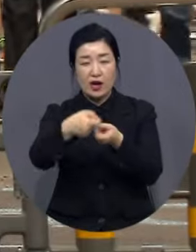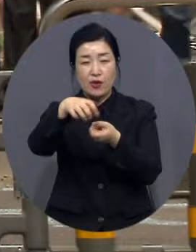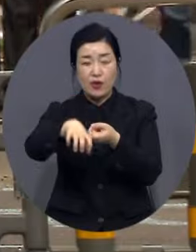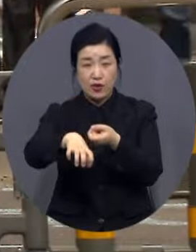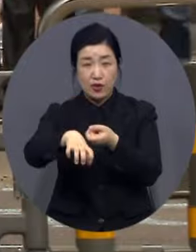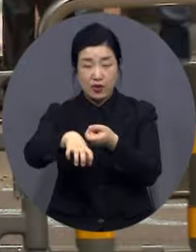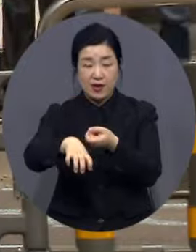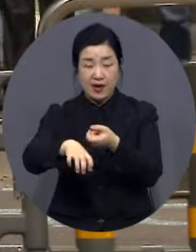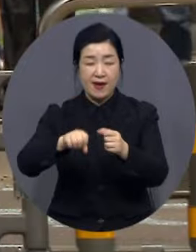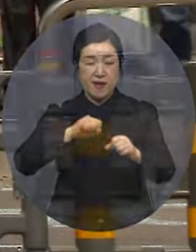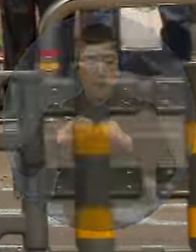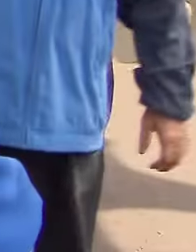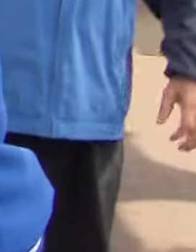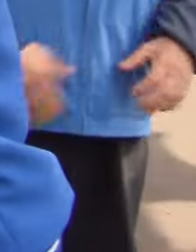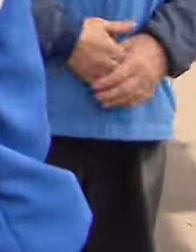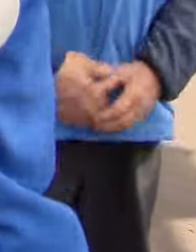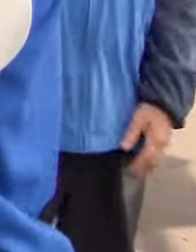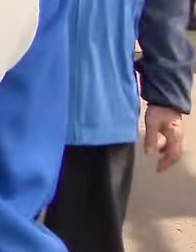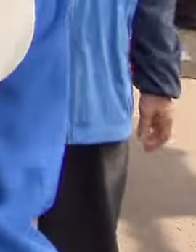참여를